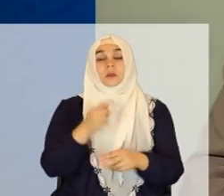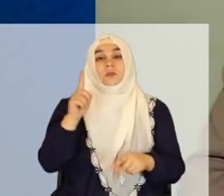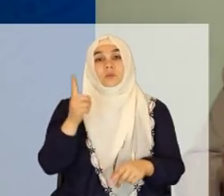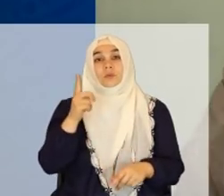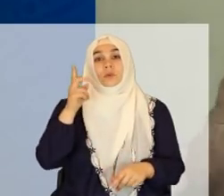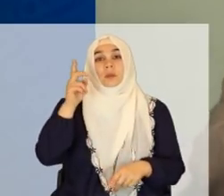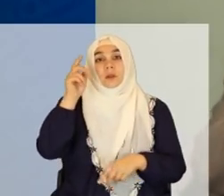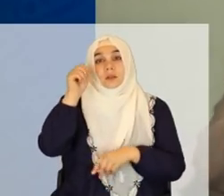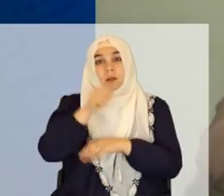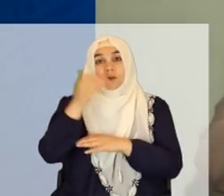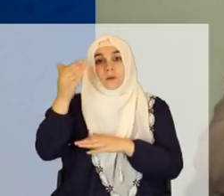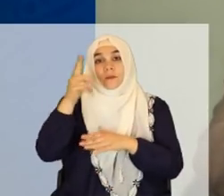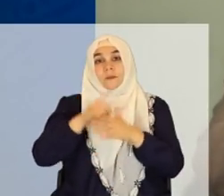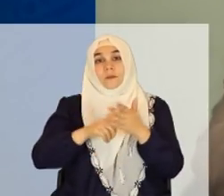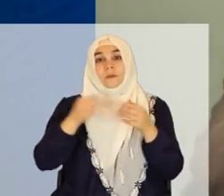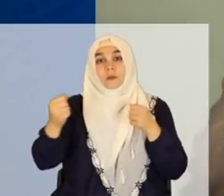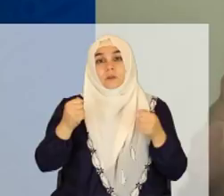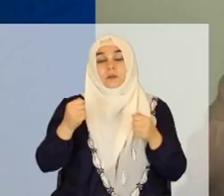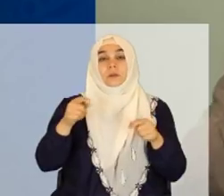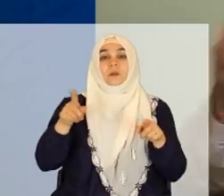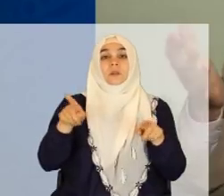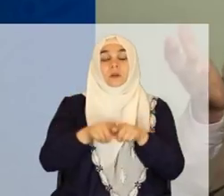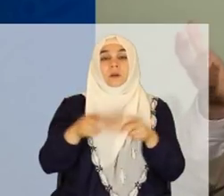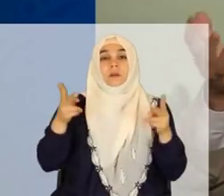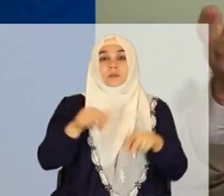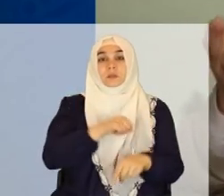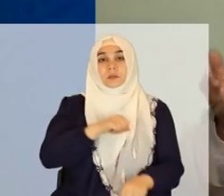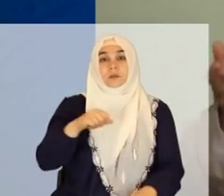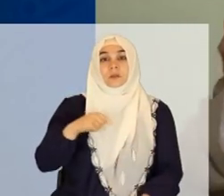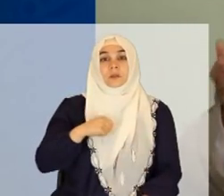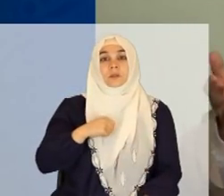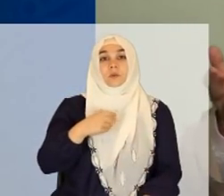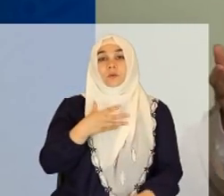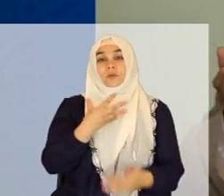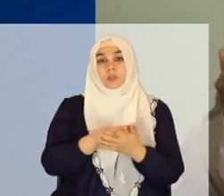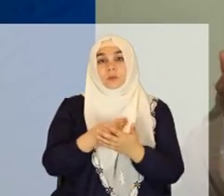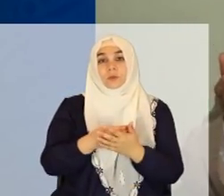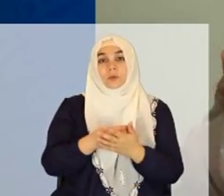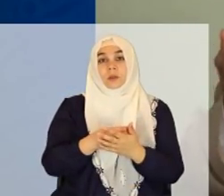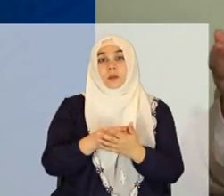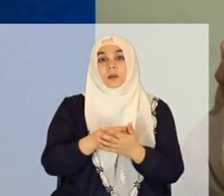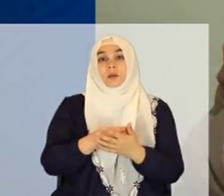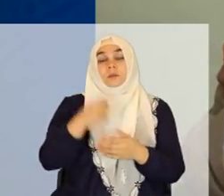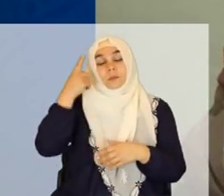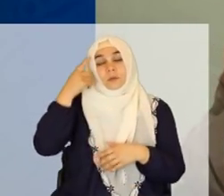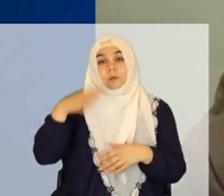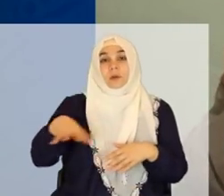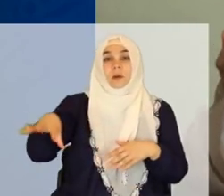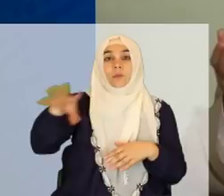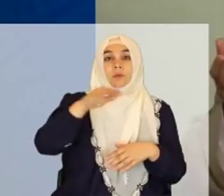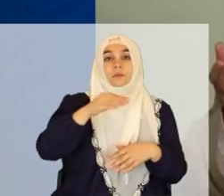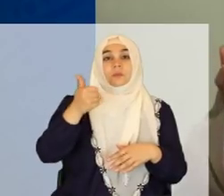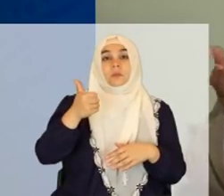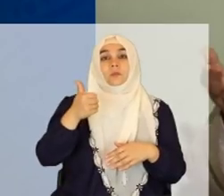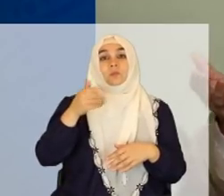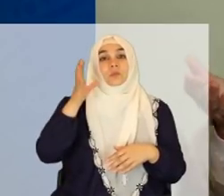Chunki taqvo hissi shu holatda turadi. Mana o'zlaringiz tajriba, shaxsiy tajribada ko'ringlar, hammamiz eng